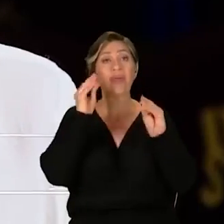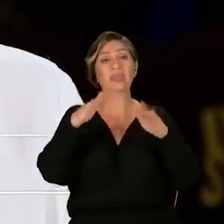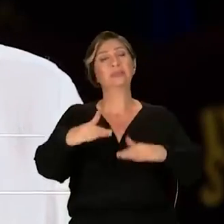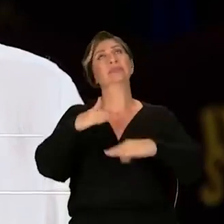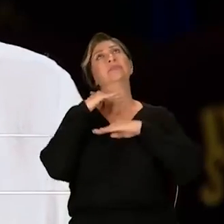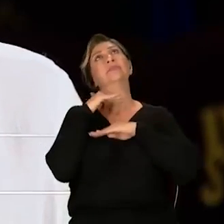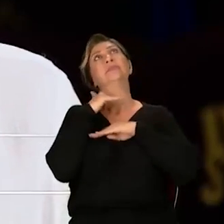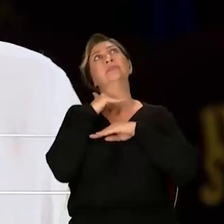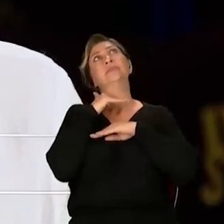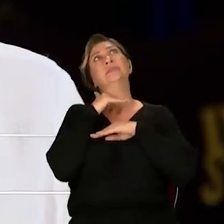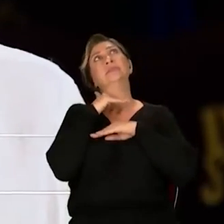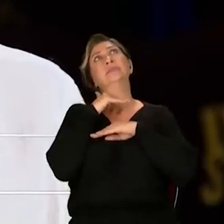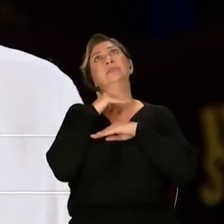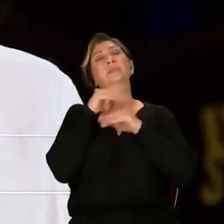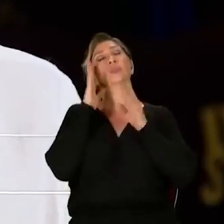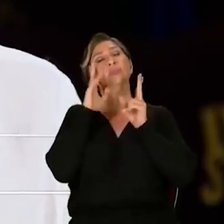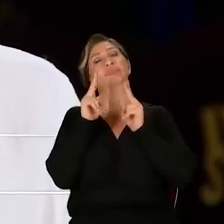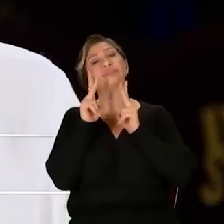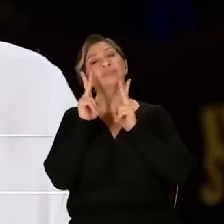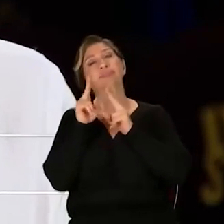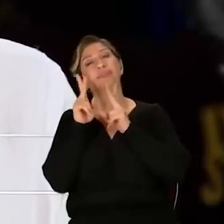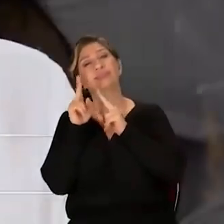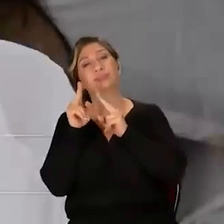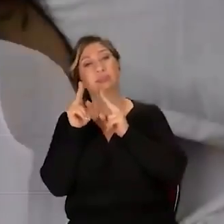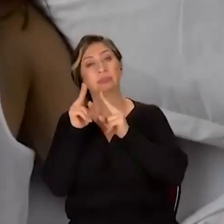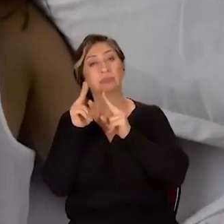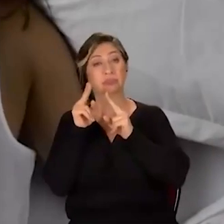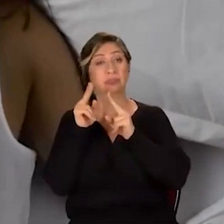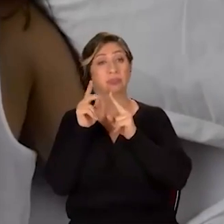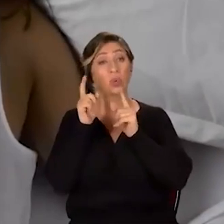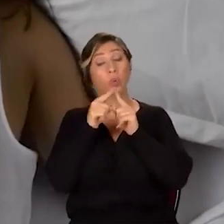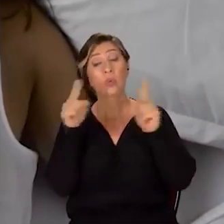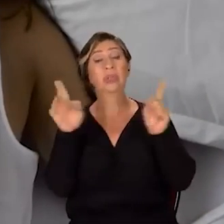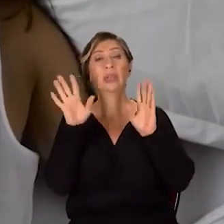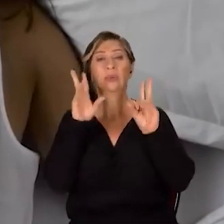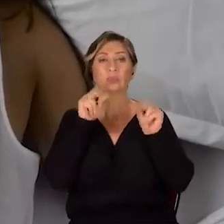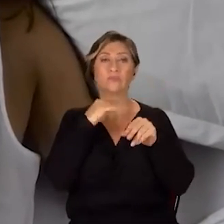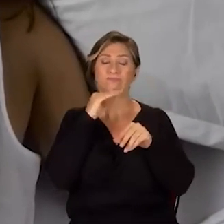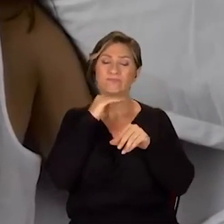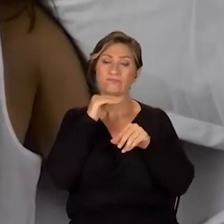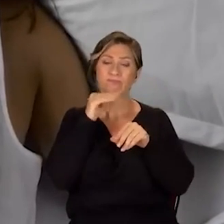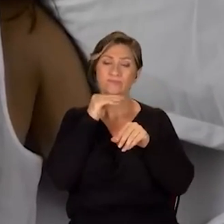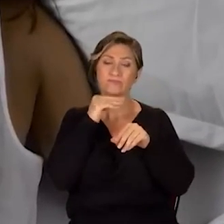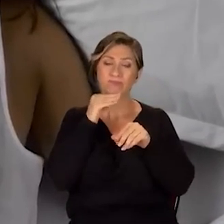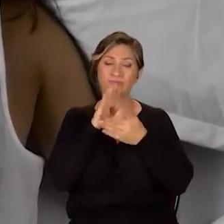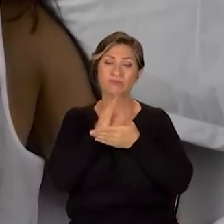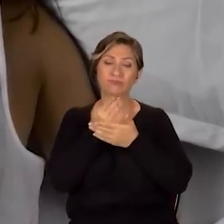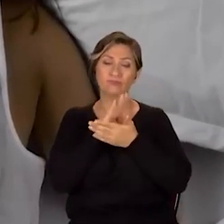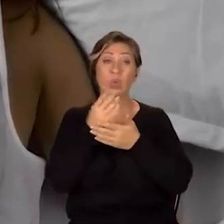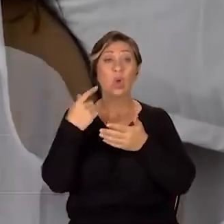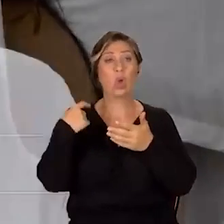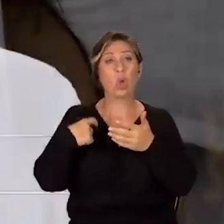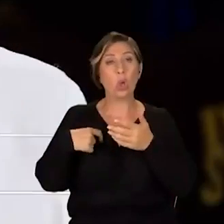yatakta kalıyorlar. Daha kesintili bir uyku uyuyorlar. Kesintili. Evet, yani dalmakta zorluk çekiyorlar. Daha bir